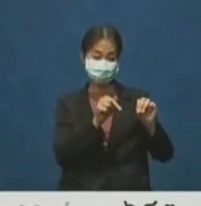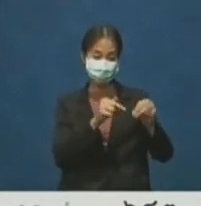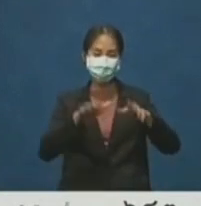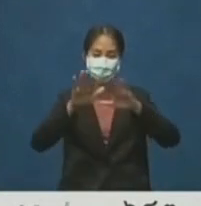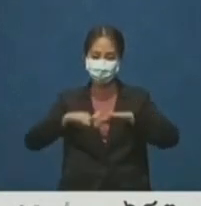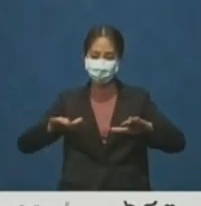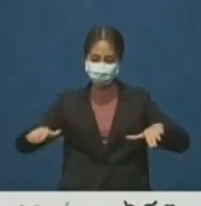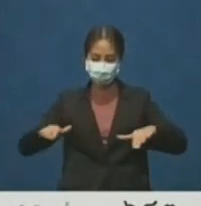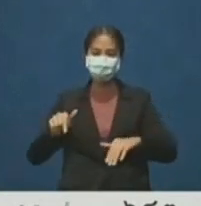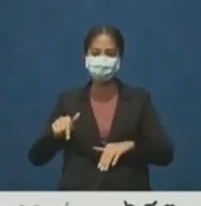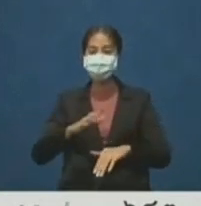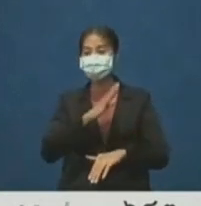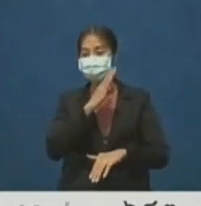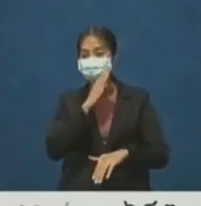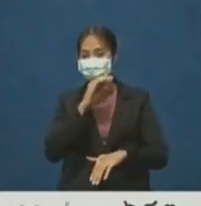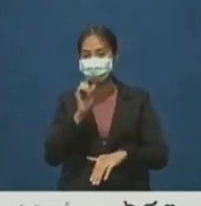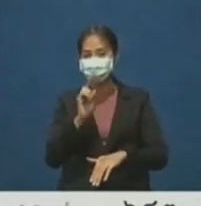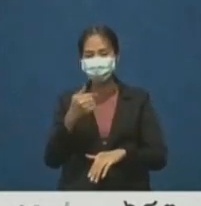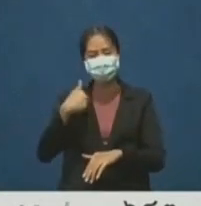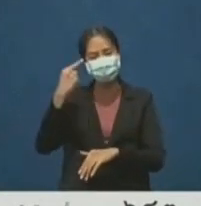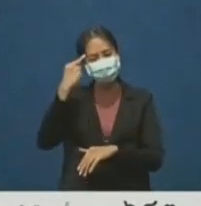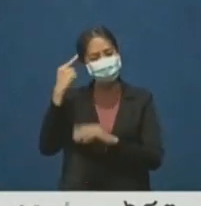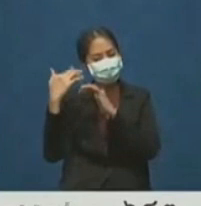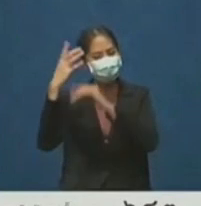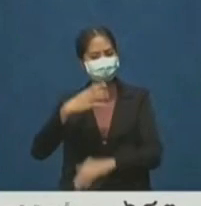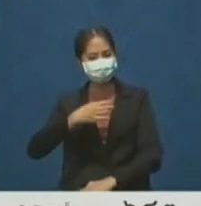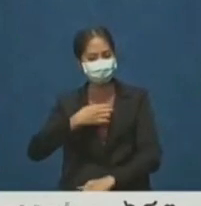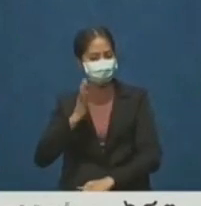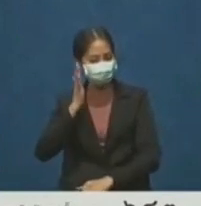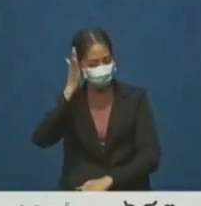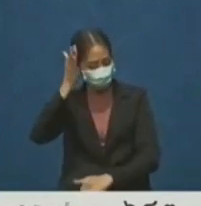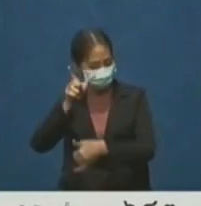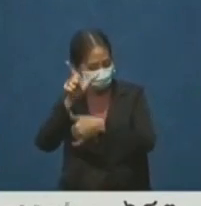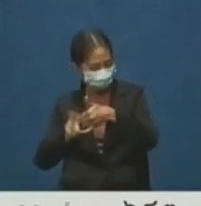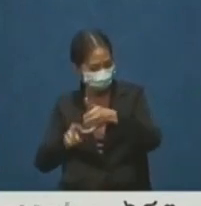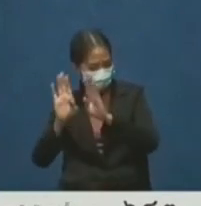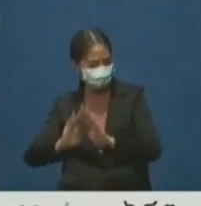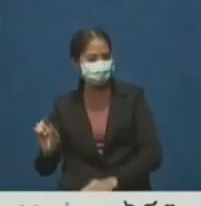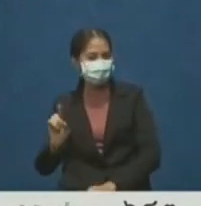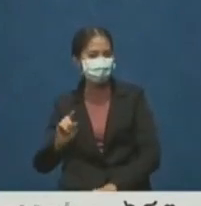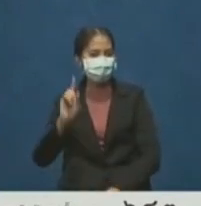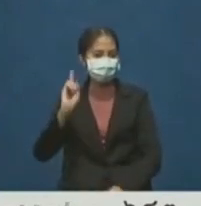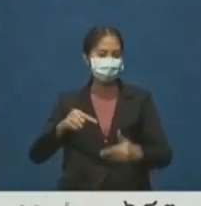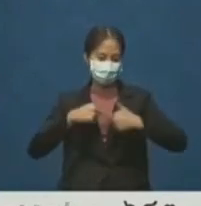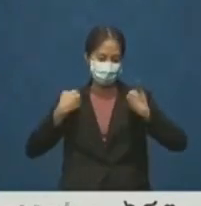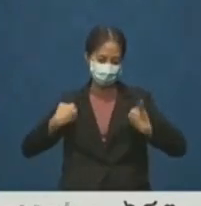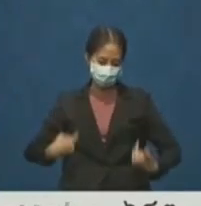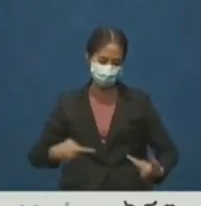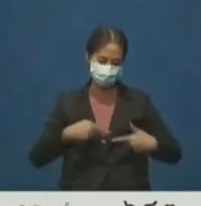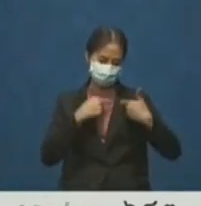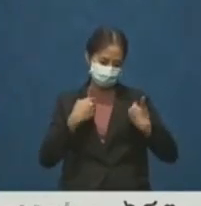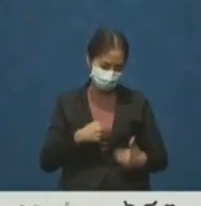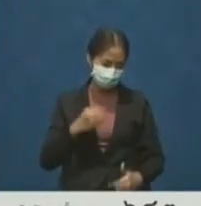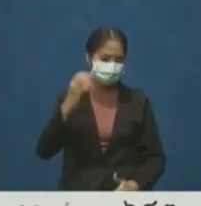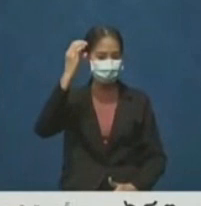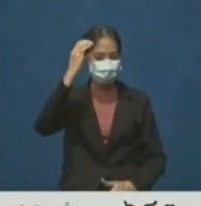ฉบับนี้เด็กๆในรัฐบาลพลเอกประยุทธ์ถูกคาดหวังอะไรไว้บ้างเด็กในรัฐบาลนี้จะต้องมีร่างกายจิตใจ